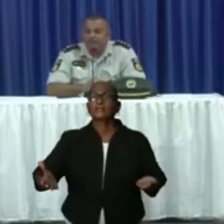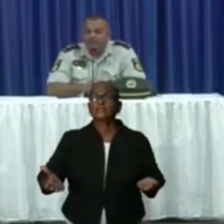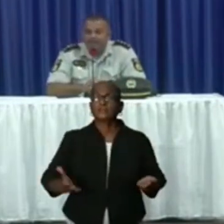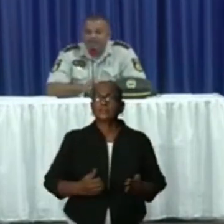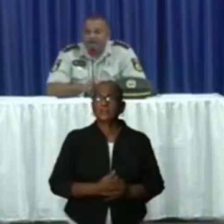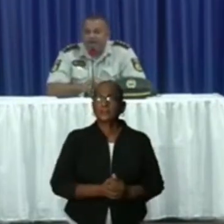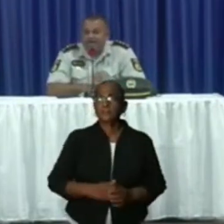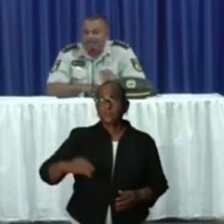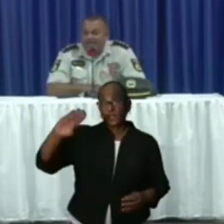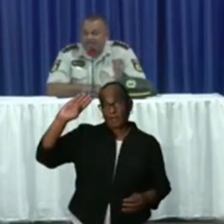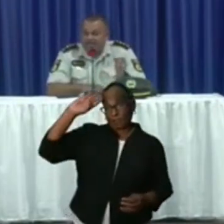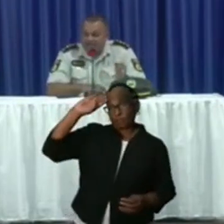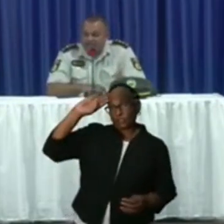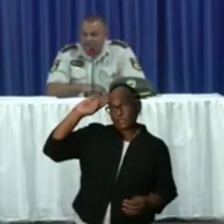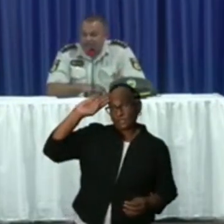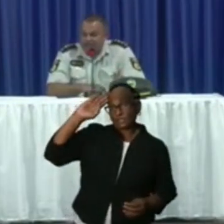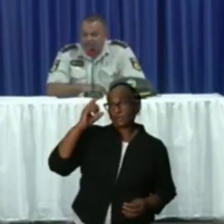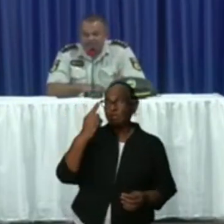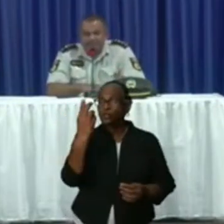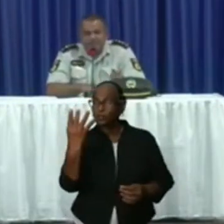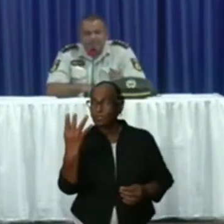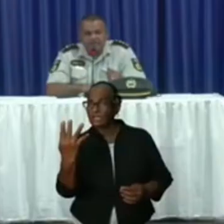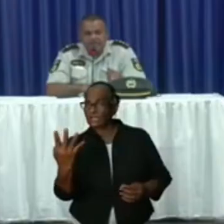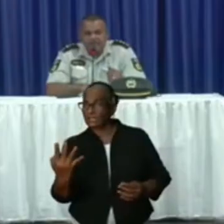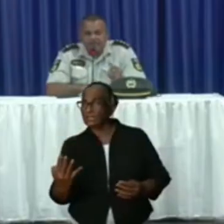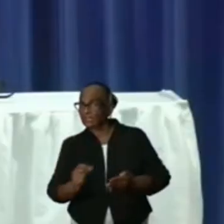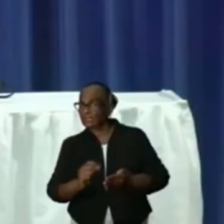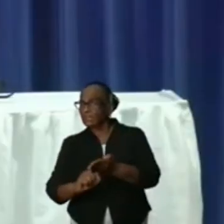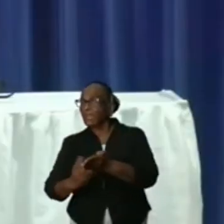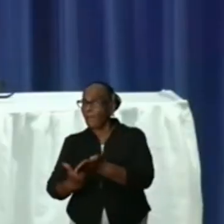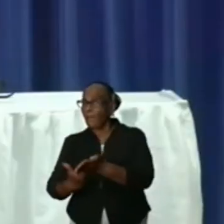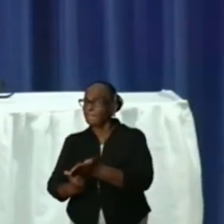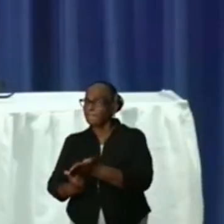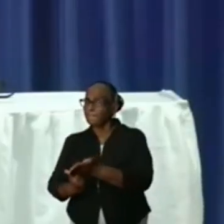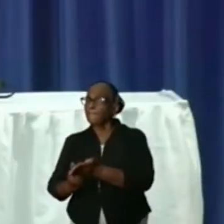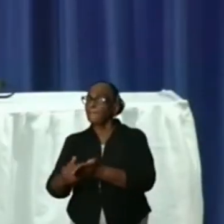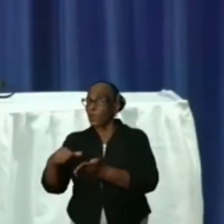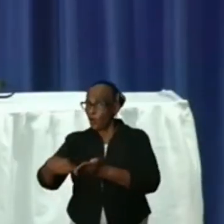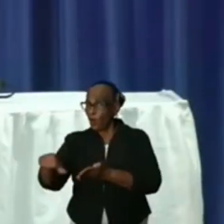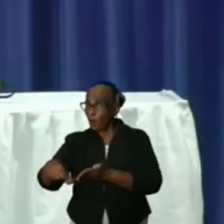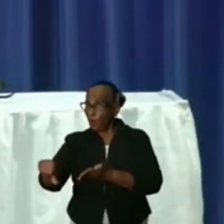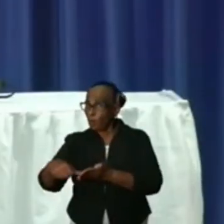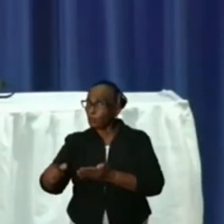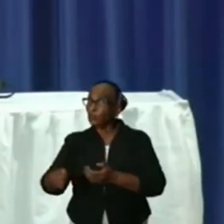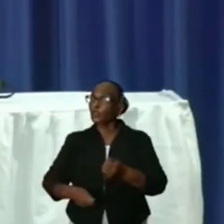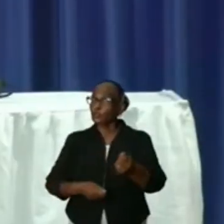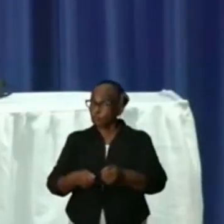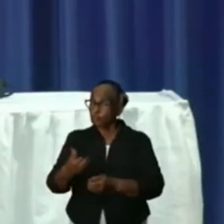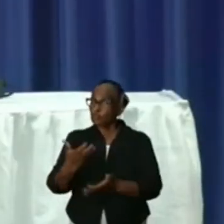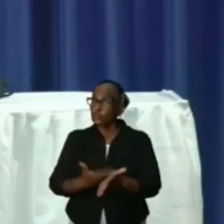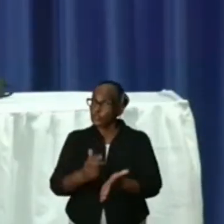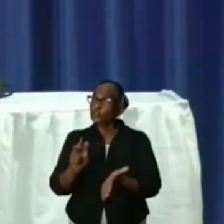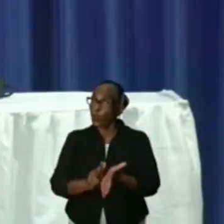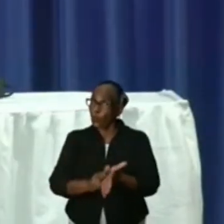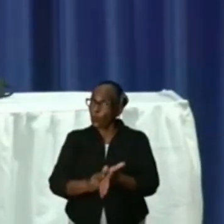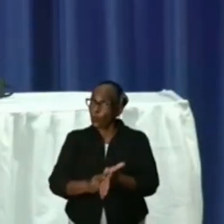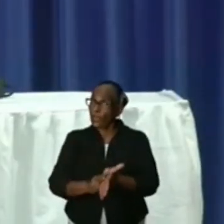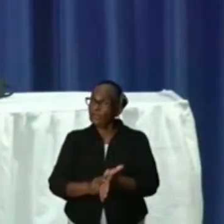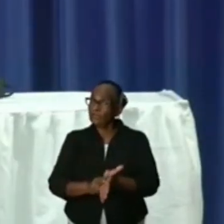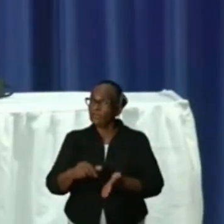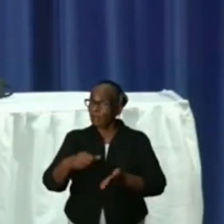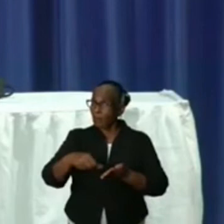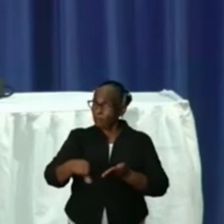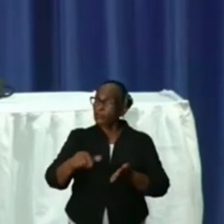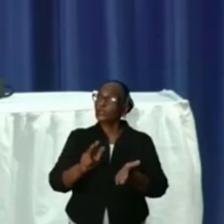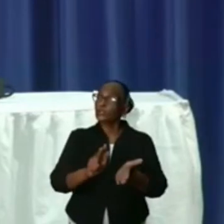die de wet uitzonderingstoestand biedt aan de politie. Dit zegt politie-inspecteur Richie Akal. De overtreders kunnen